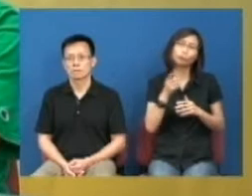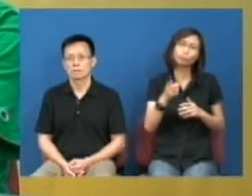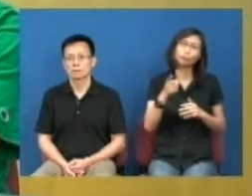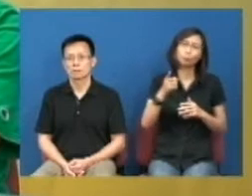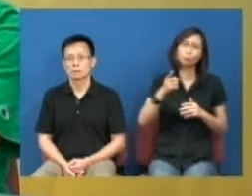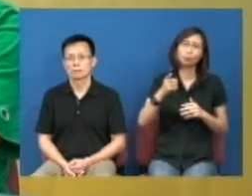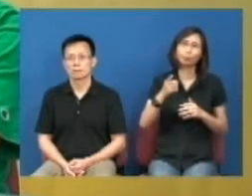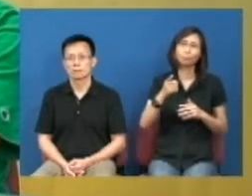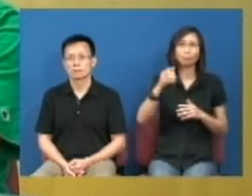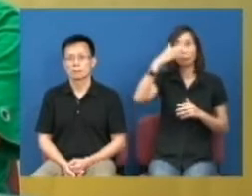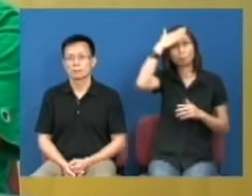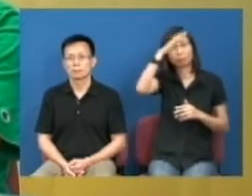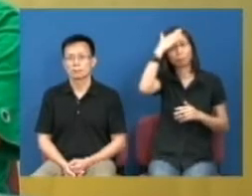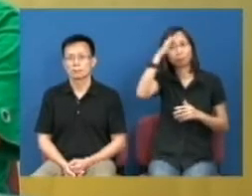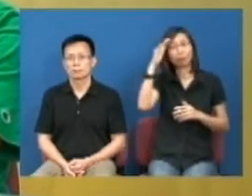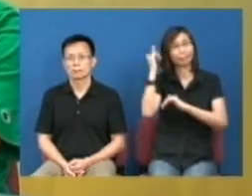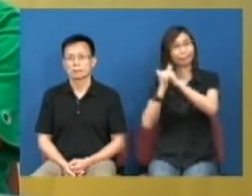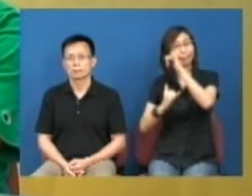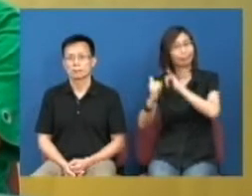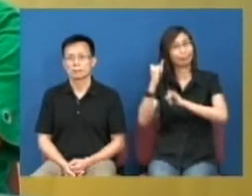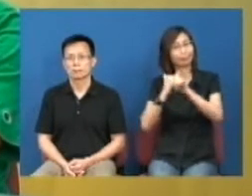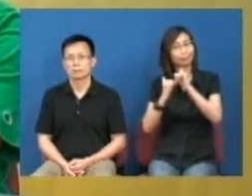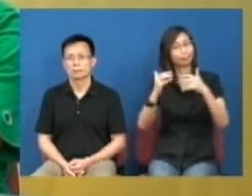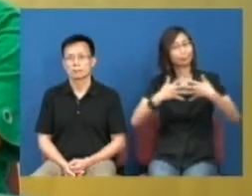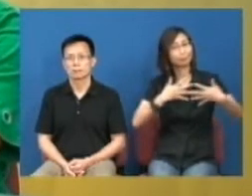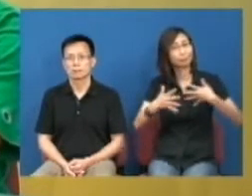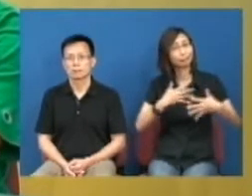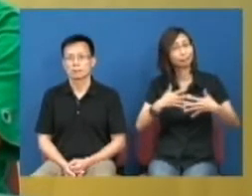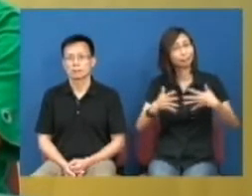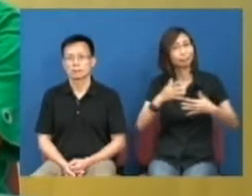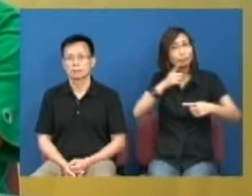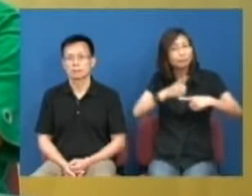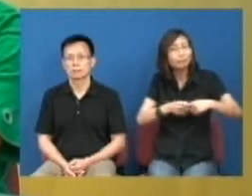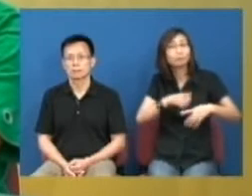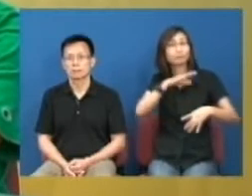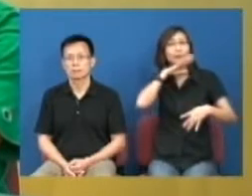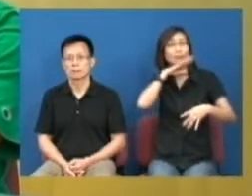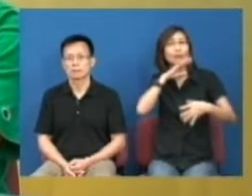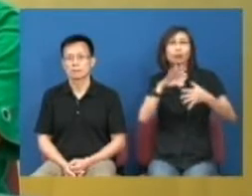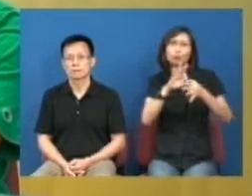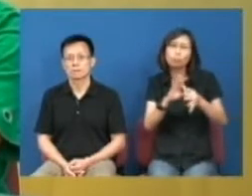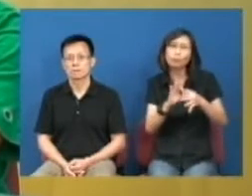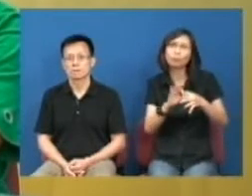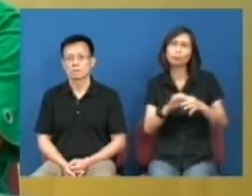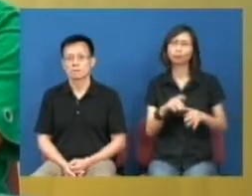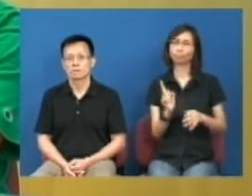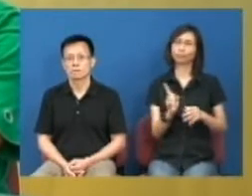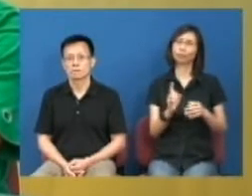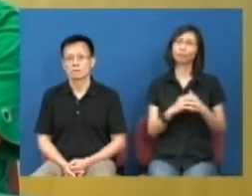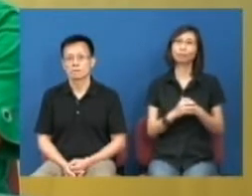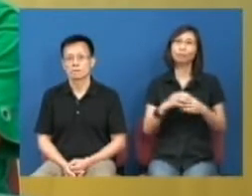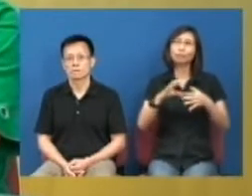深度係唔係能夠反映出即係事件同六四嘅關聯咧？如果其實個關係唔強嘅話，